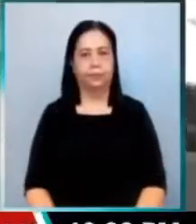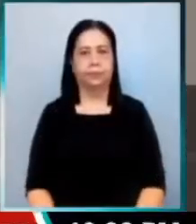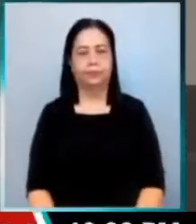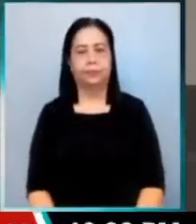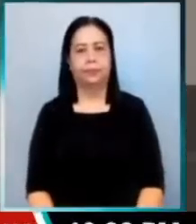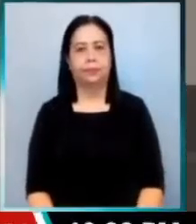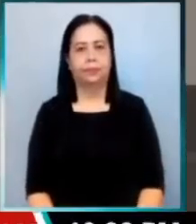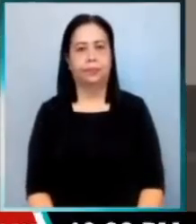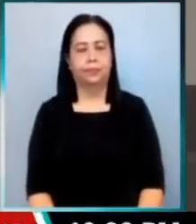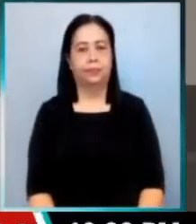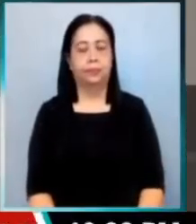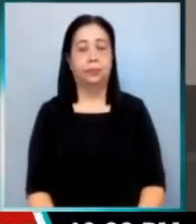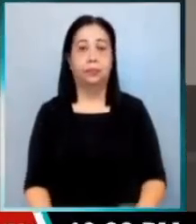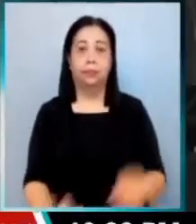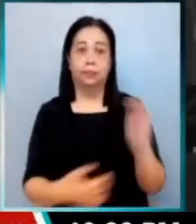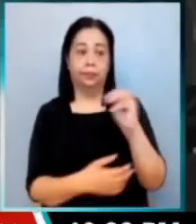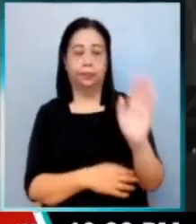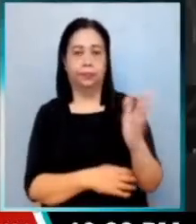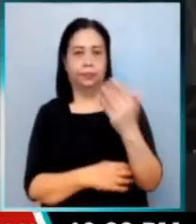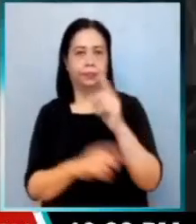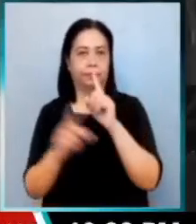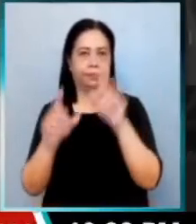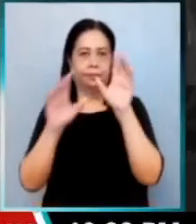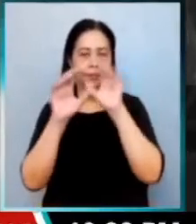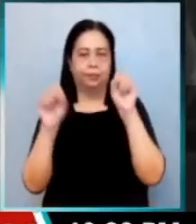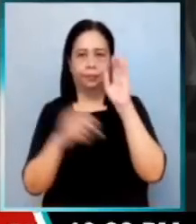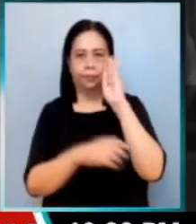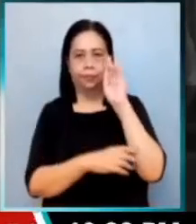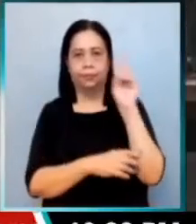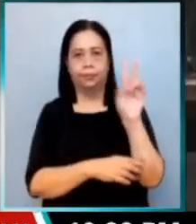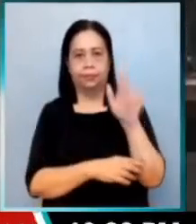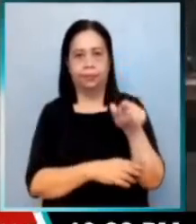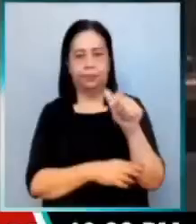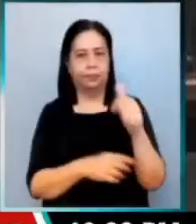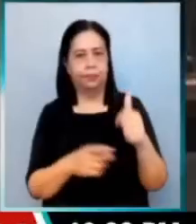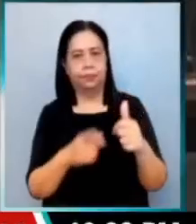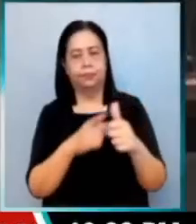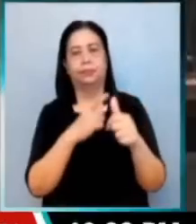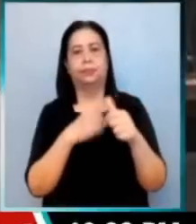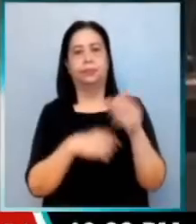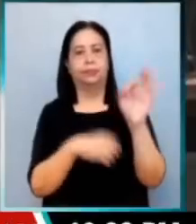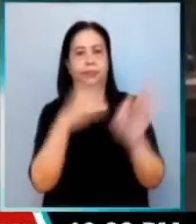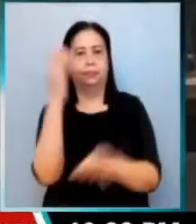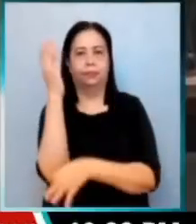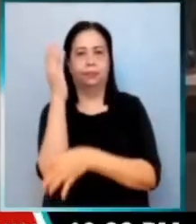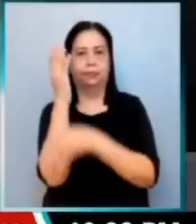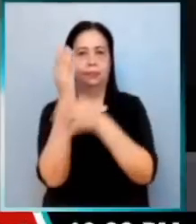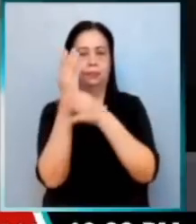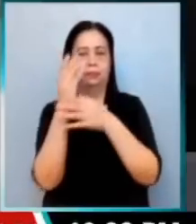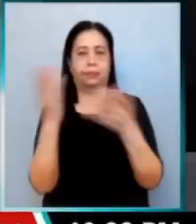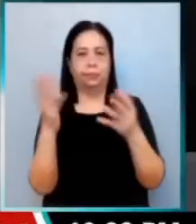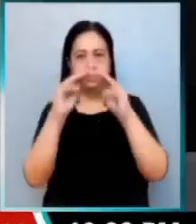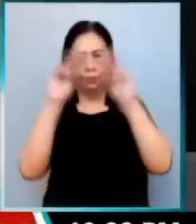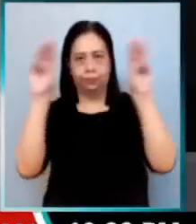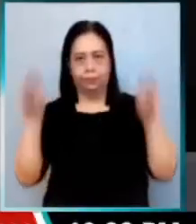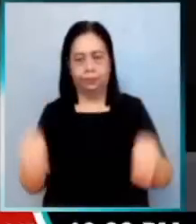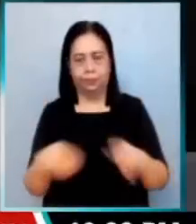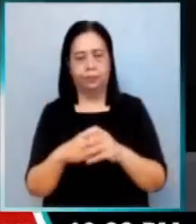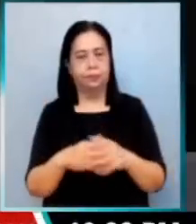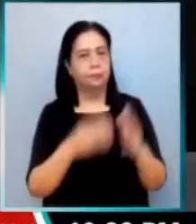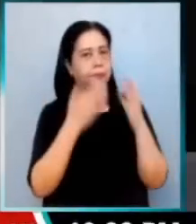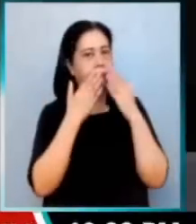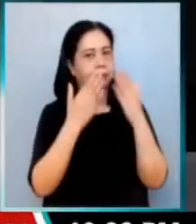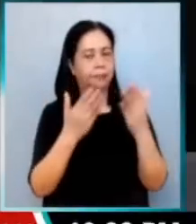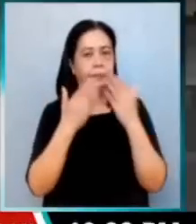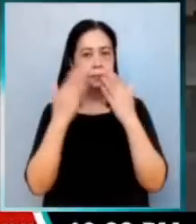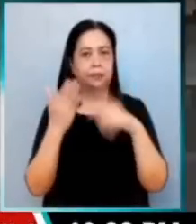Ngayong Lunes na umaga, dumalo si President Bongbong Marcos sa kanyang kauna-unahang flag raising ceremony sa Malacañang. Pinasalamatan ng Pangulo ang